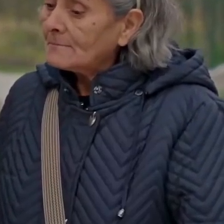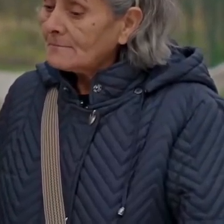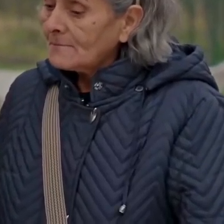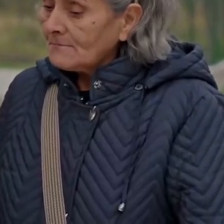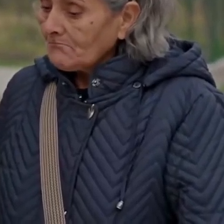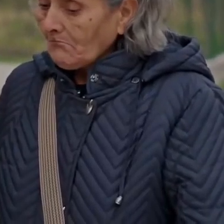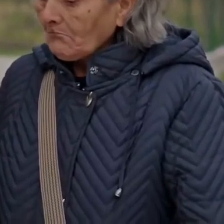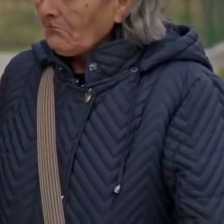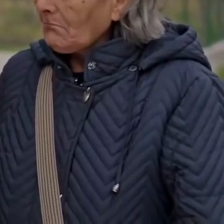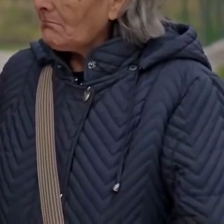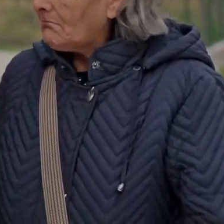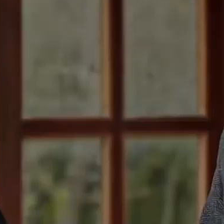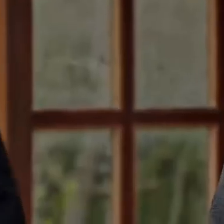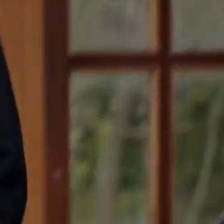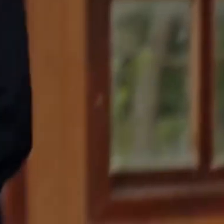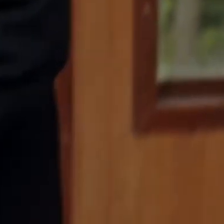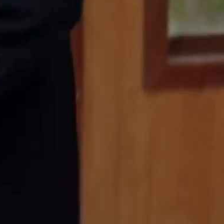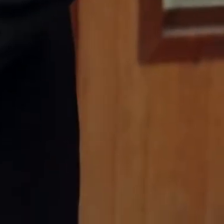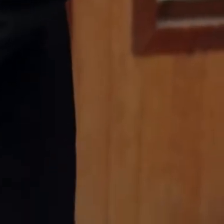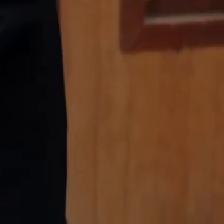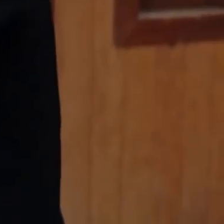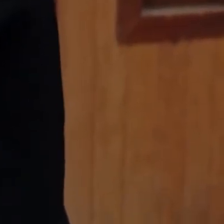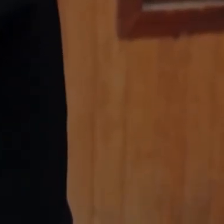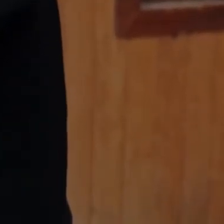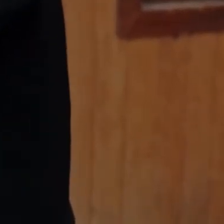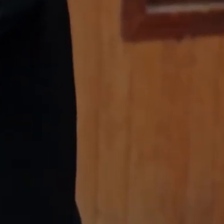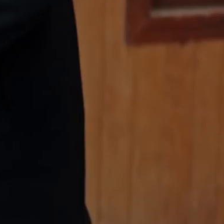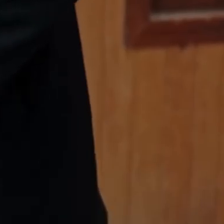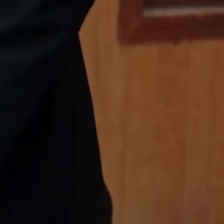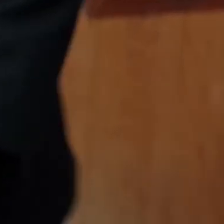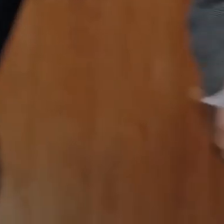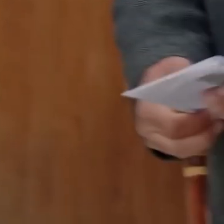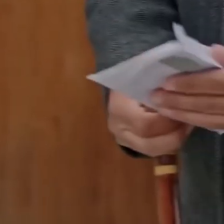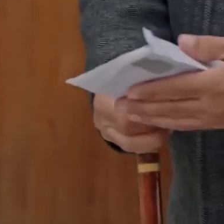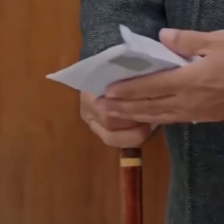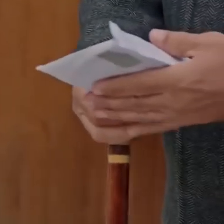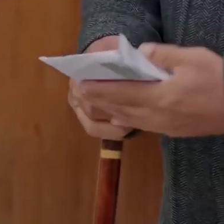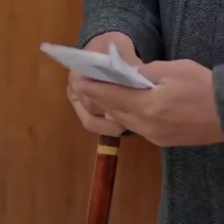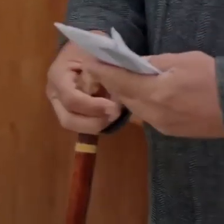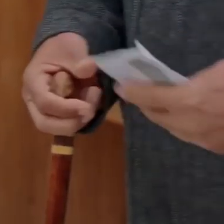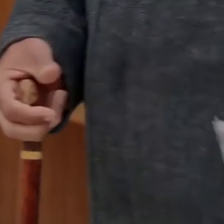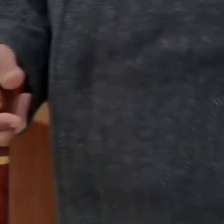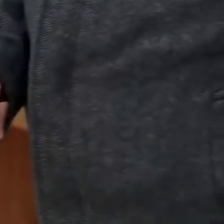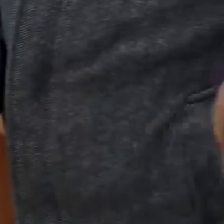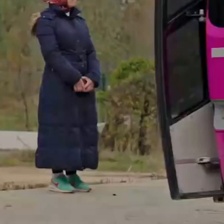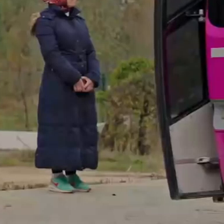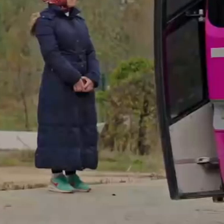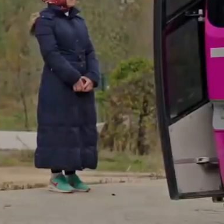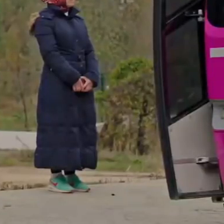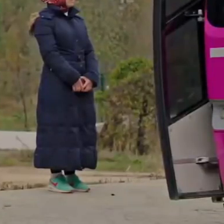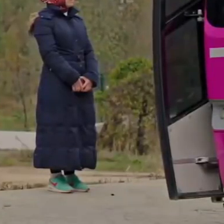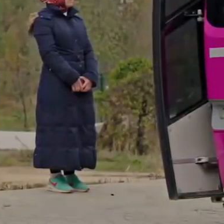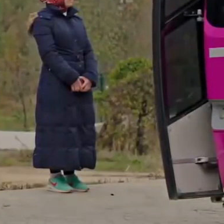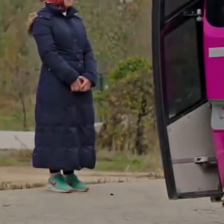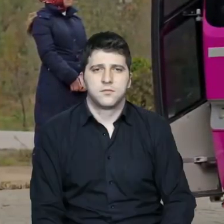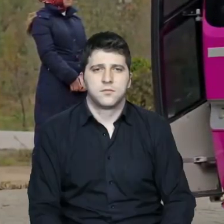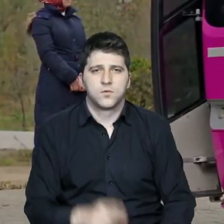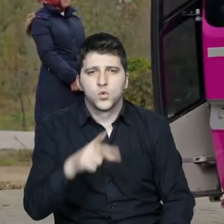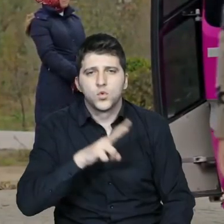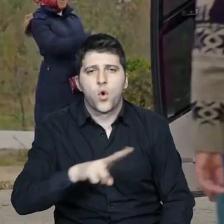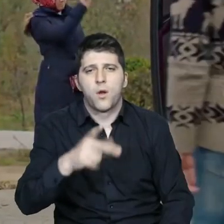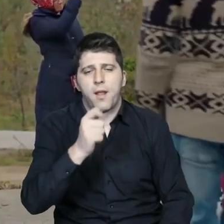Cebinden çıkardığı beyaz zarfı yaşlı adama verdi. Yine cebinden çıkardığı paranın 200 lirasını yaşlı adama uzattı. Bu da